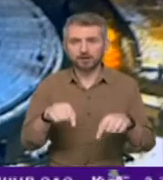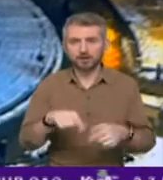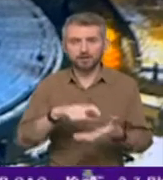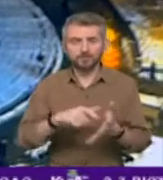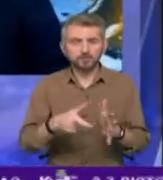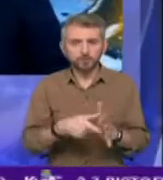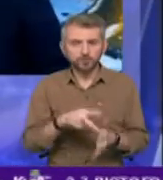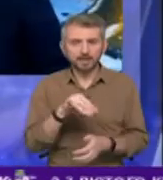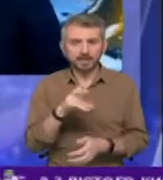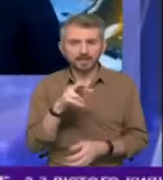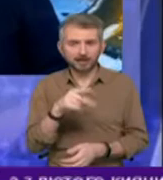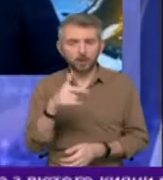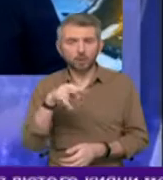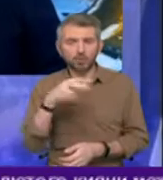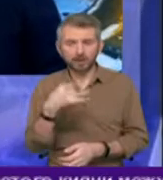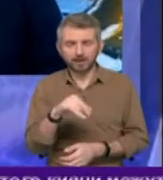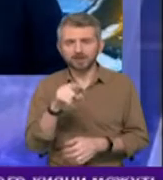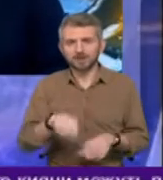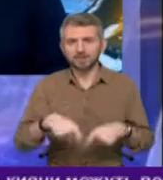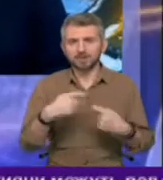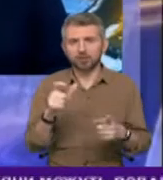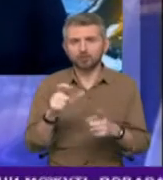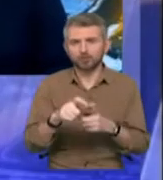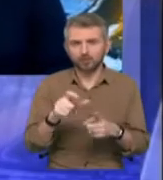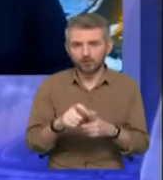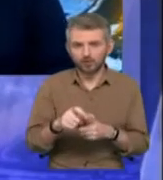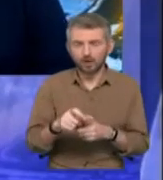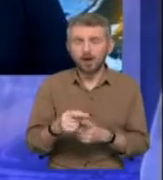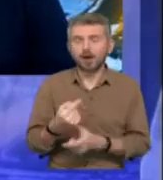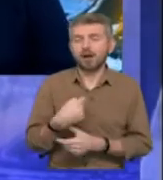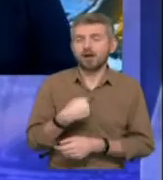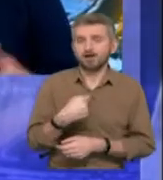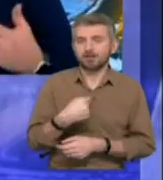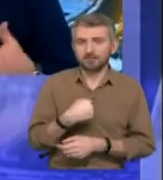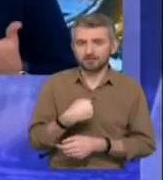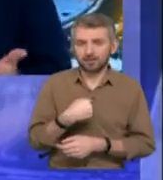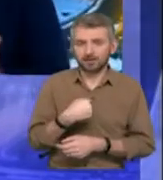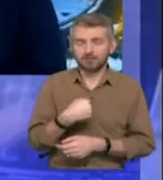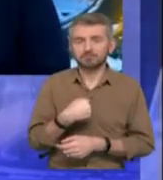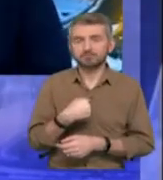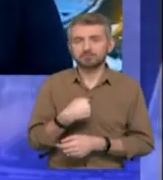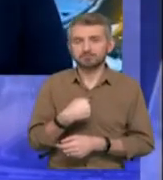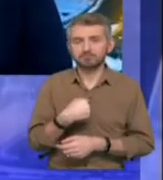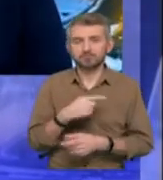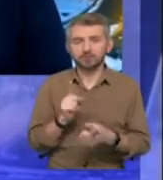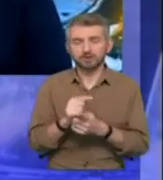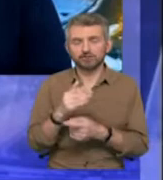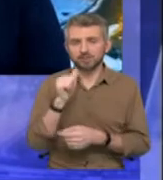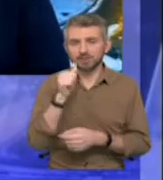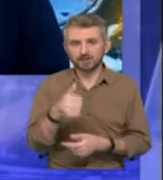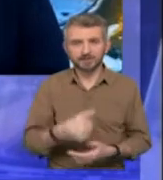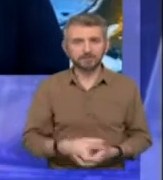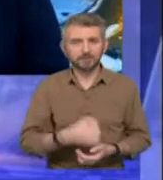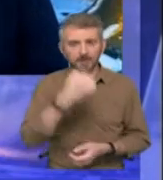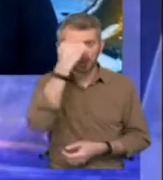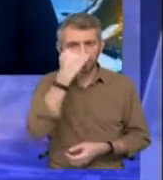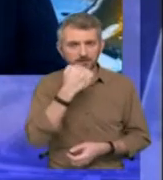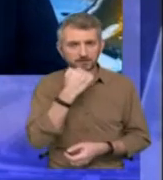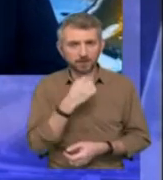завершуємо ми основну сесію 13 червня, і це буде хімія. А якщо ми згадуємо про